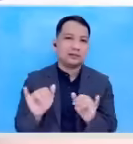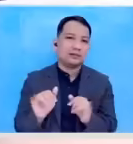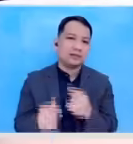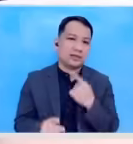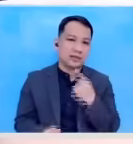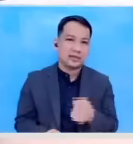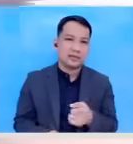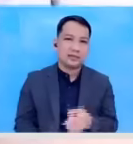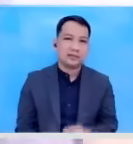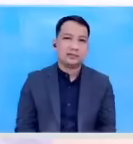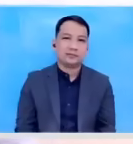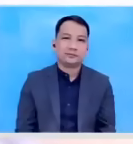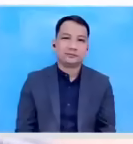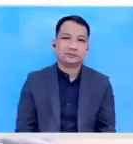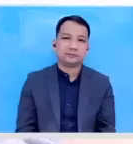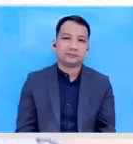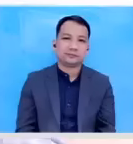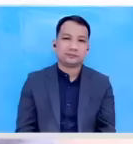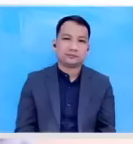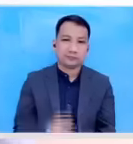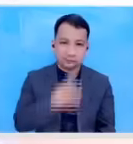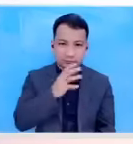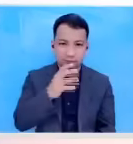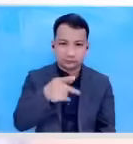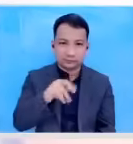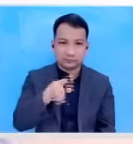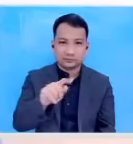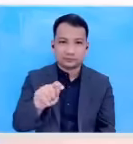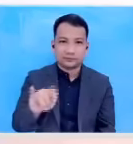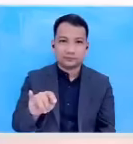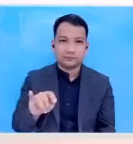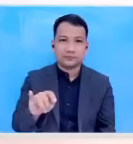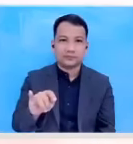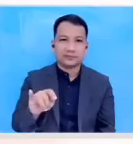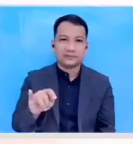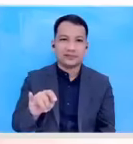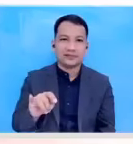Mami Pinti? Yung modulation.